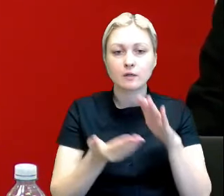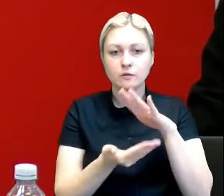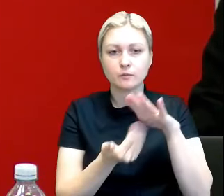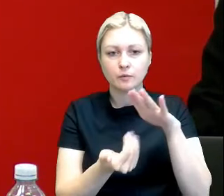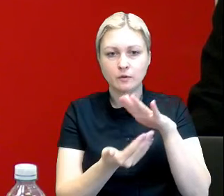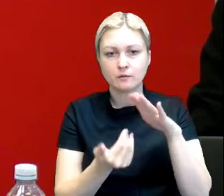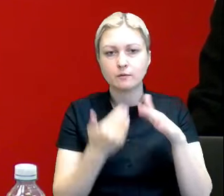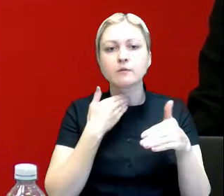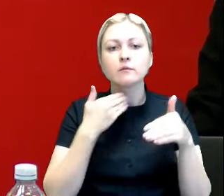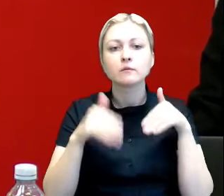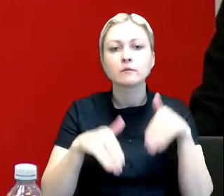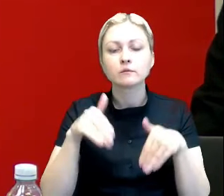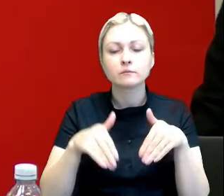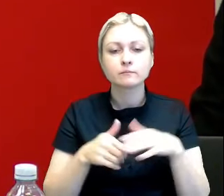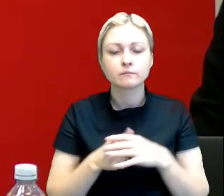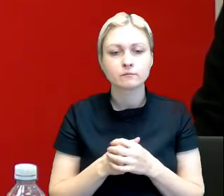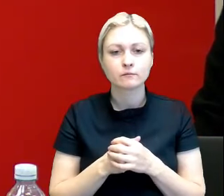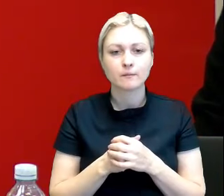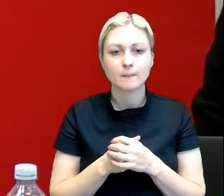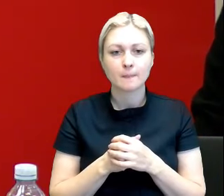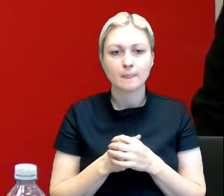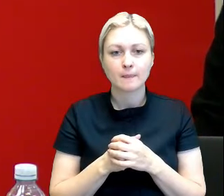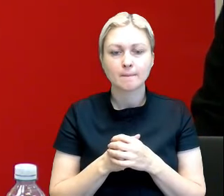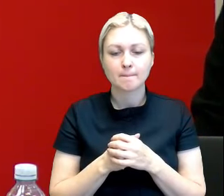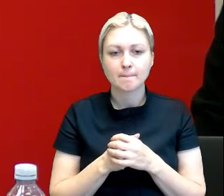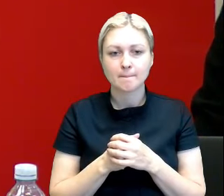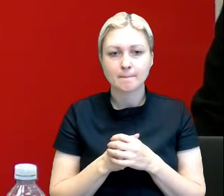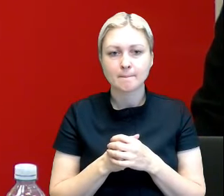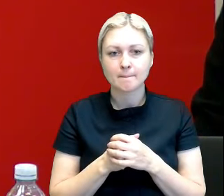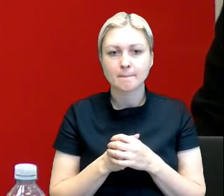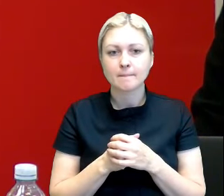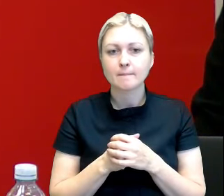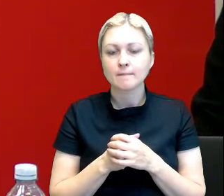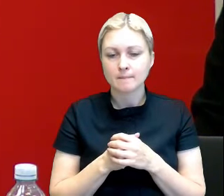balsuoti taip pabandom registraciją yra siūlymas